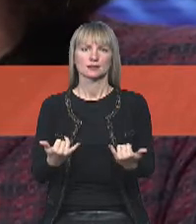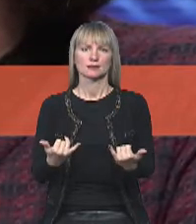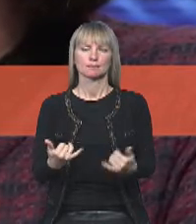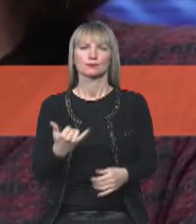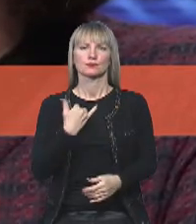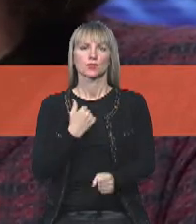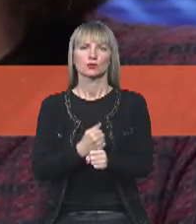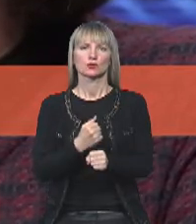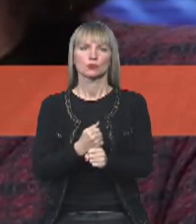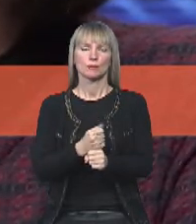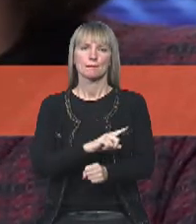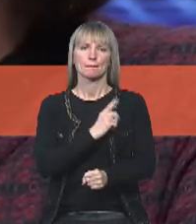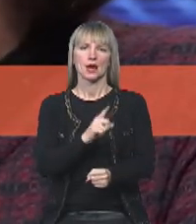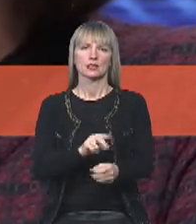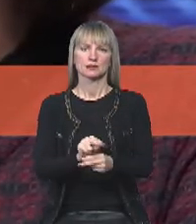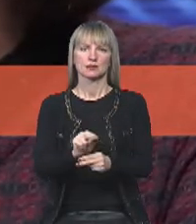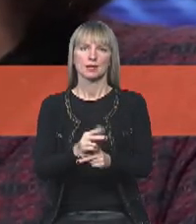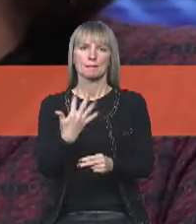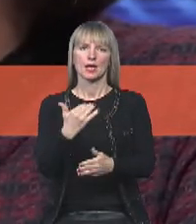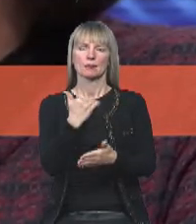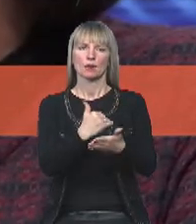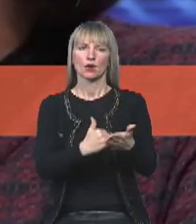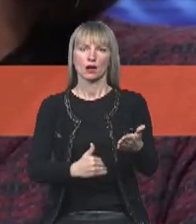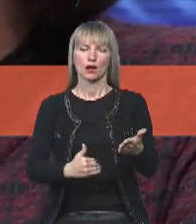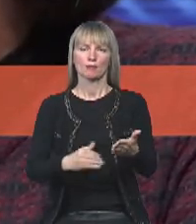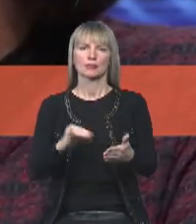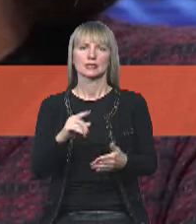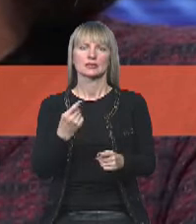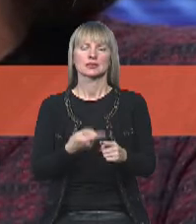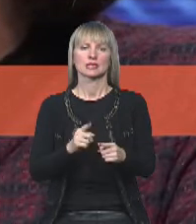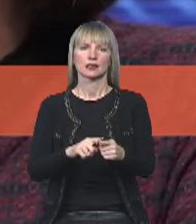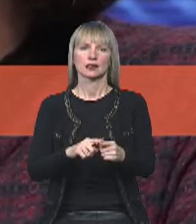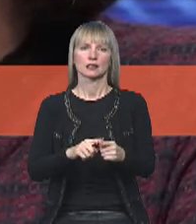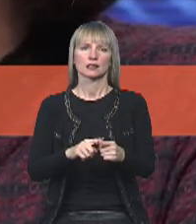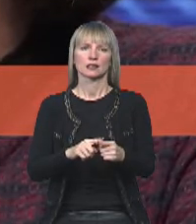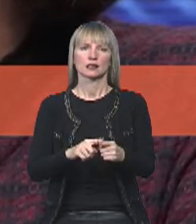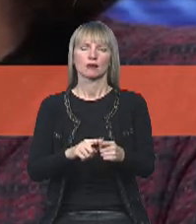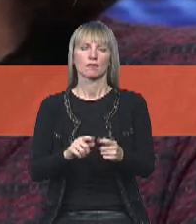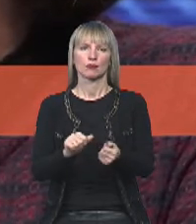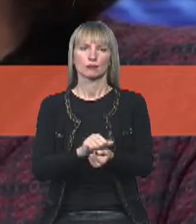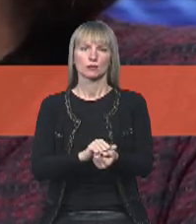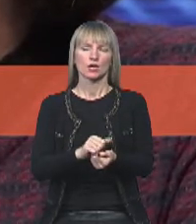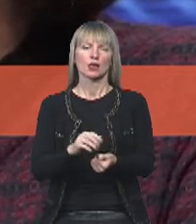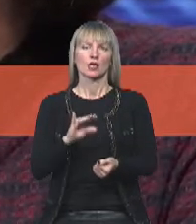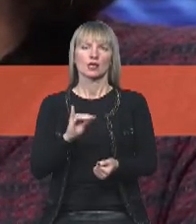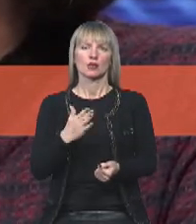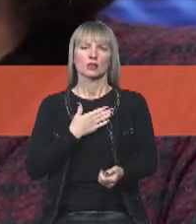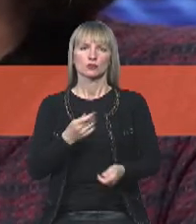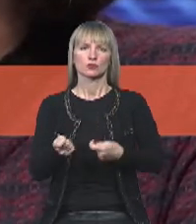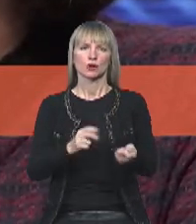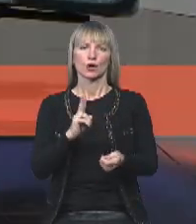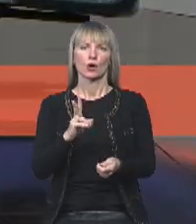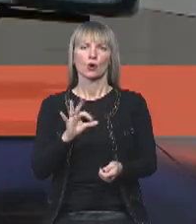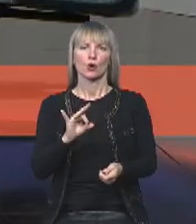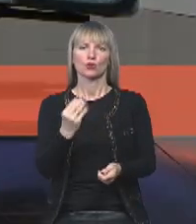нас розроблені цілі майстер-класи, 5 програм з цих рециклінгу. І наш куратор Дмитрій